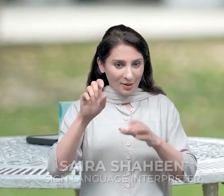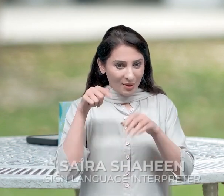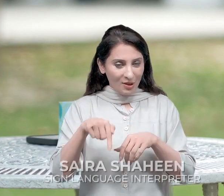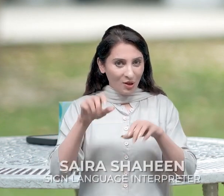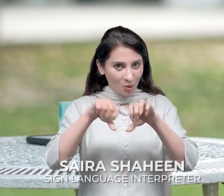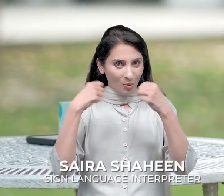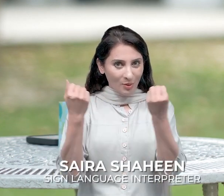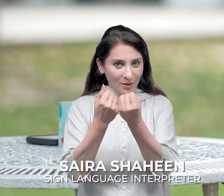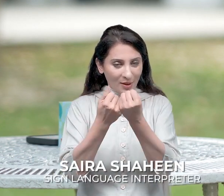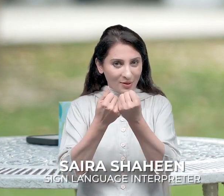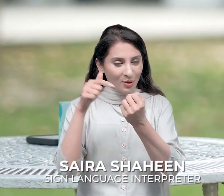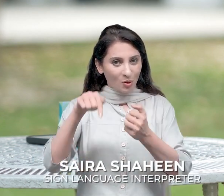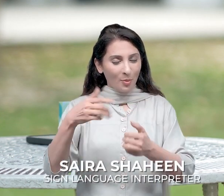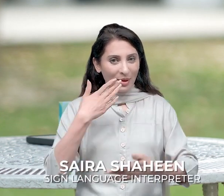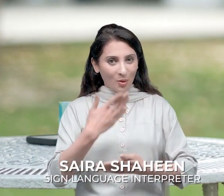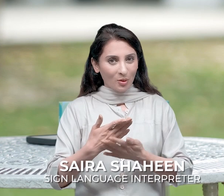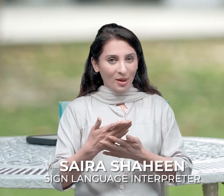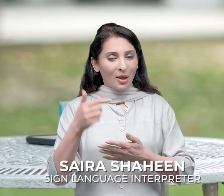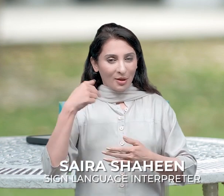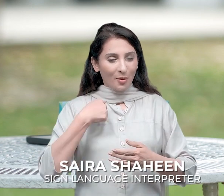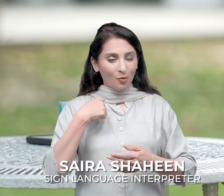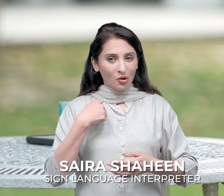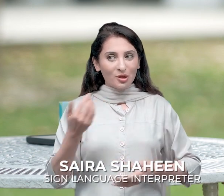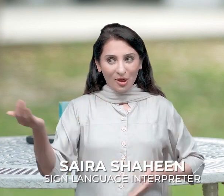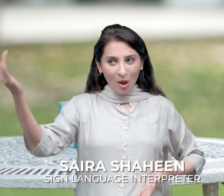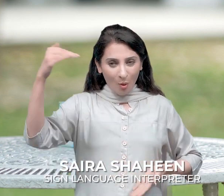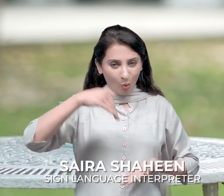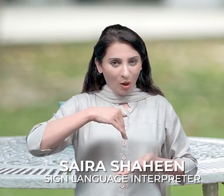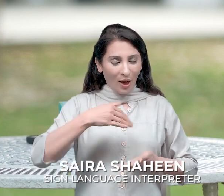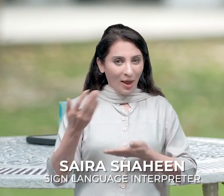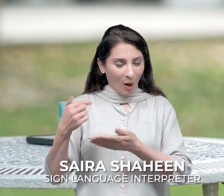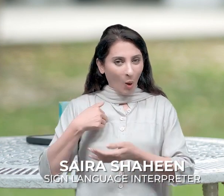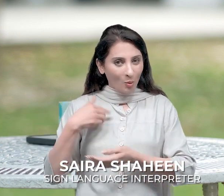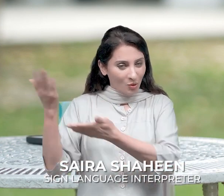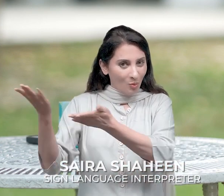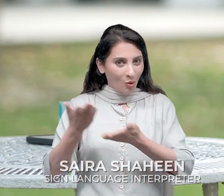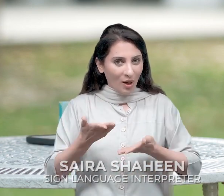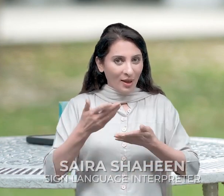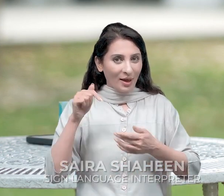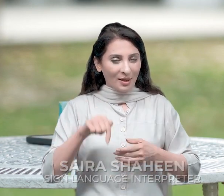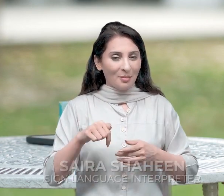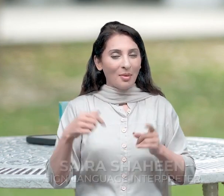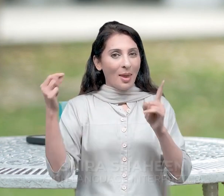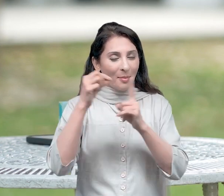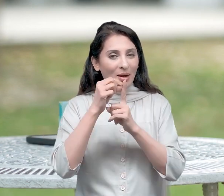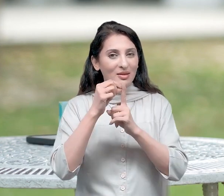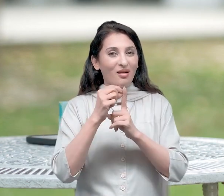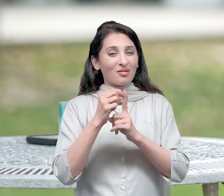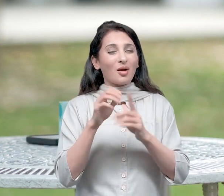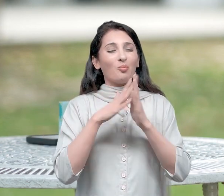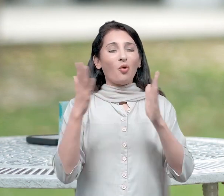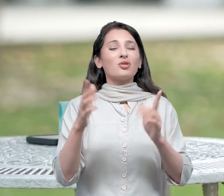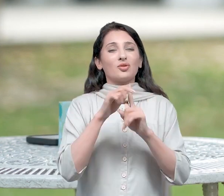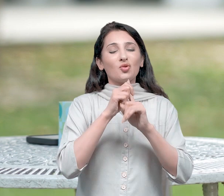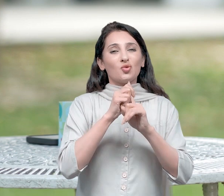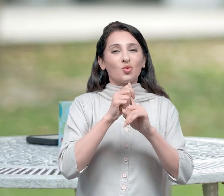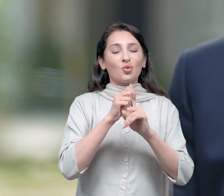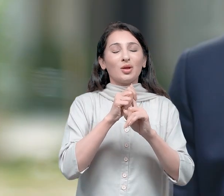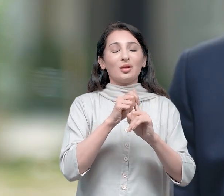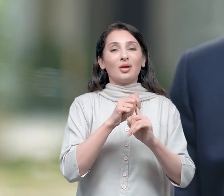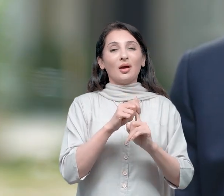the one of the major issues of our country, which is devaluation of our currency.